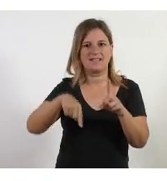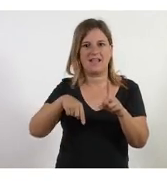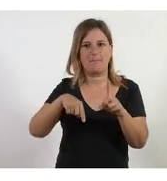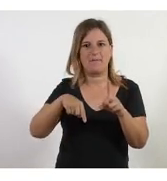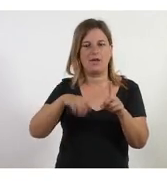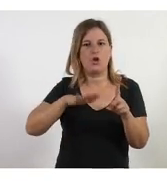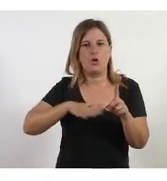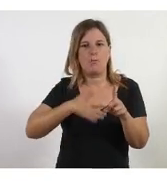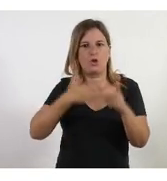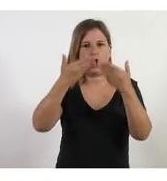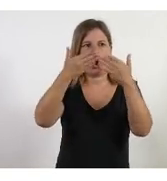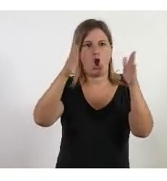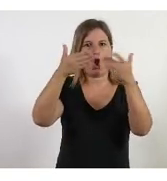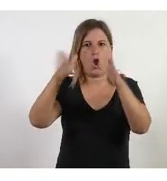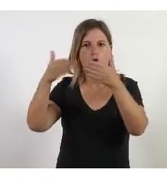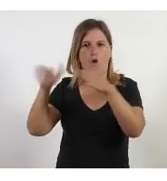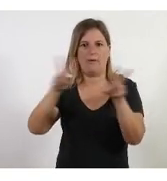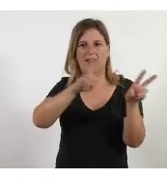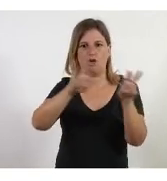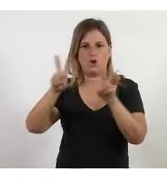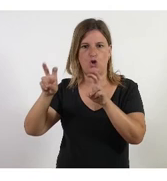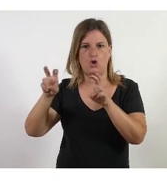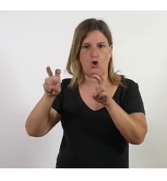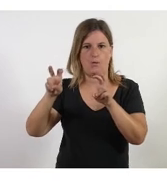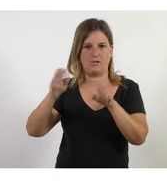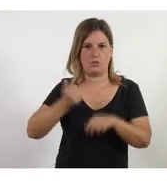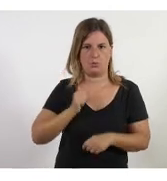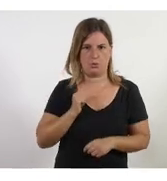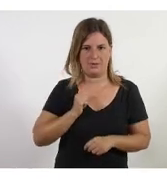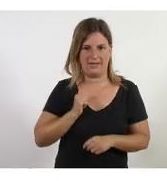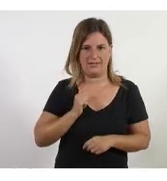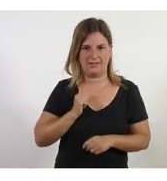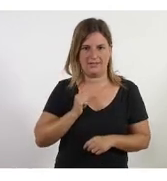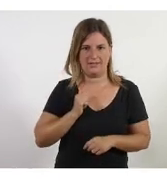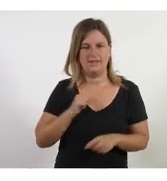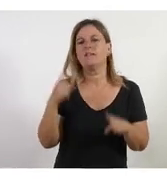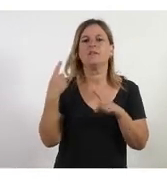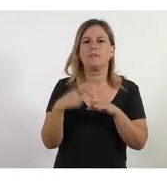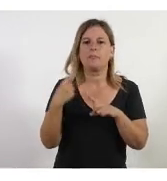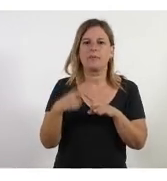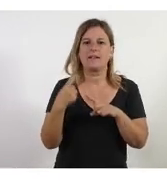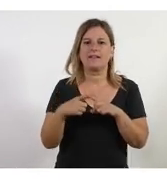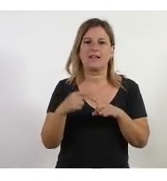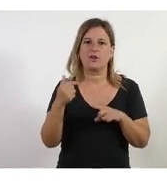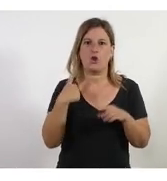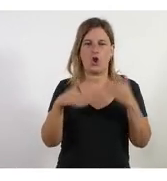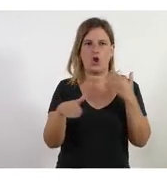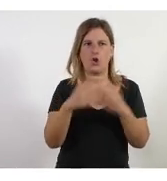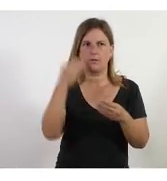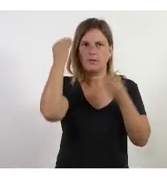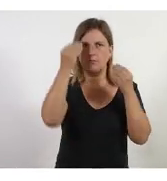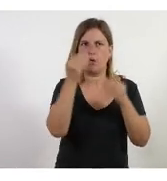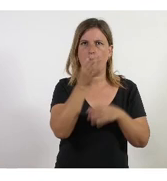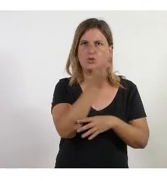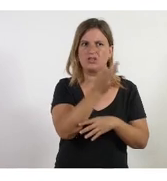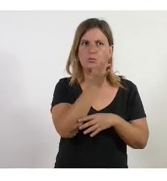principi, que es poden obrir un ventall de possibilitats. Quan jo em vaig posar en el modus possibilitador